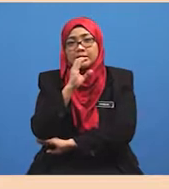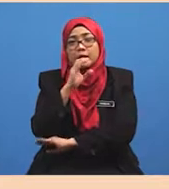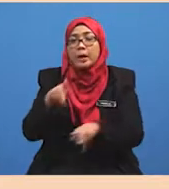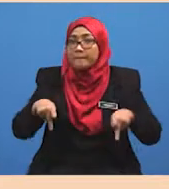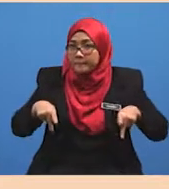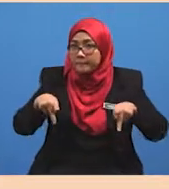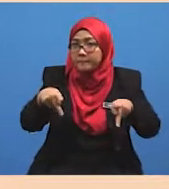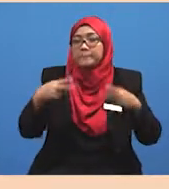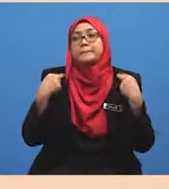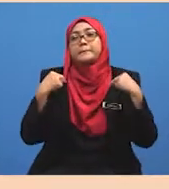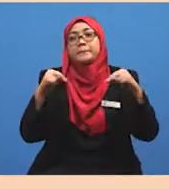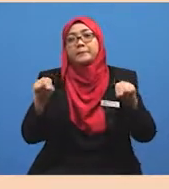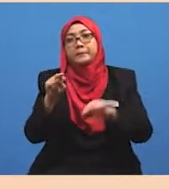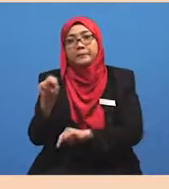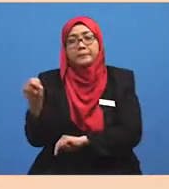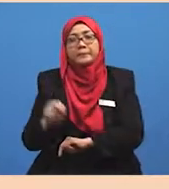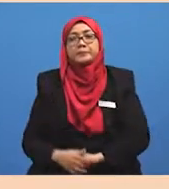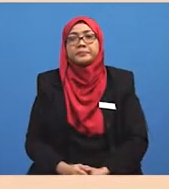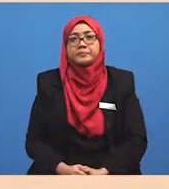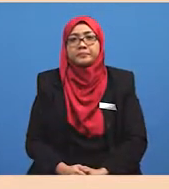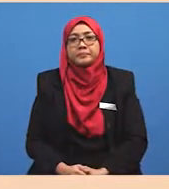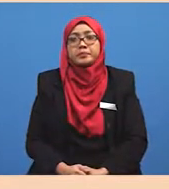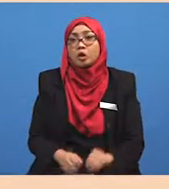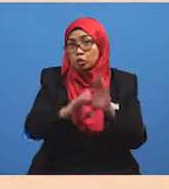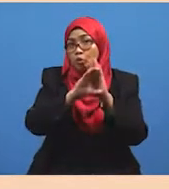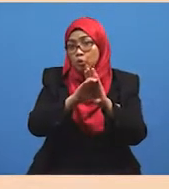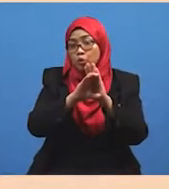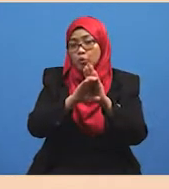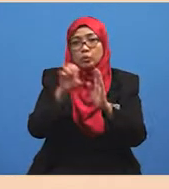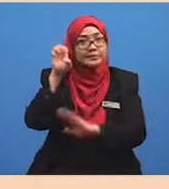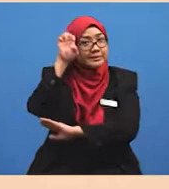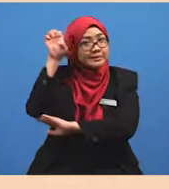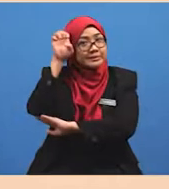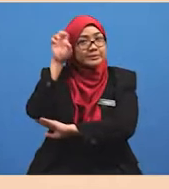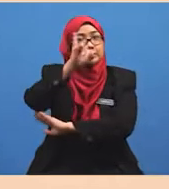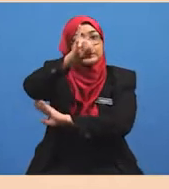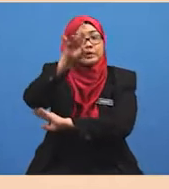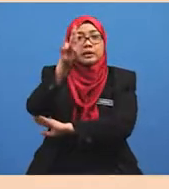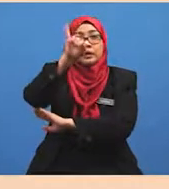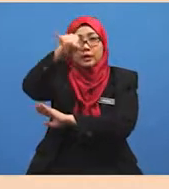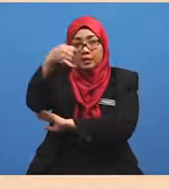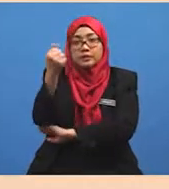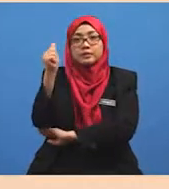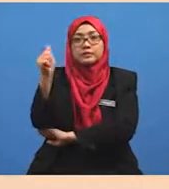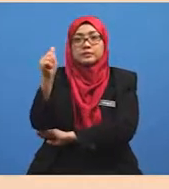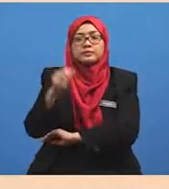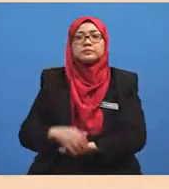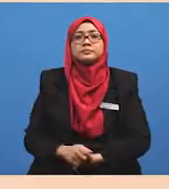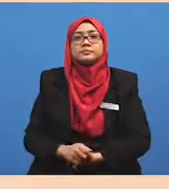sebagai YouTube anjing brush adalah seorang Usahawan